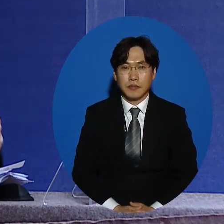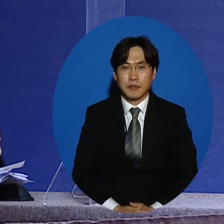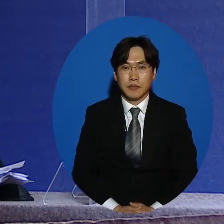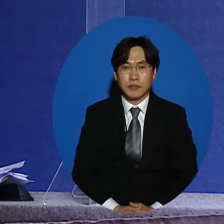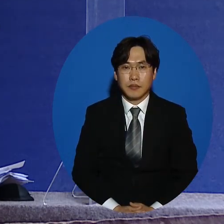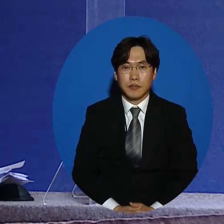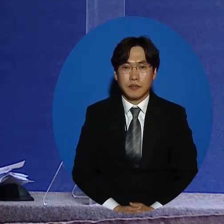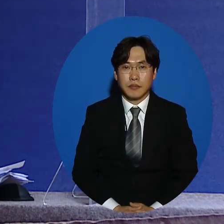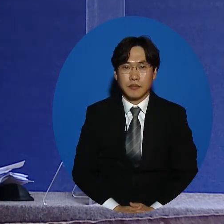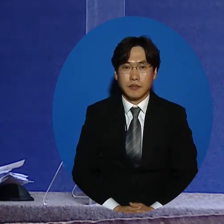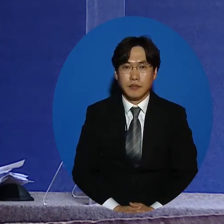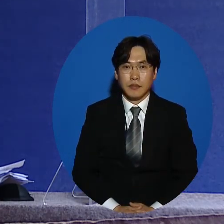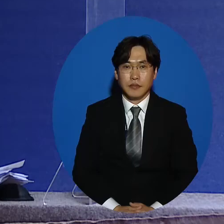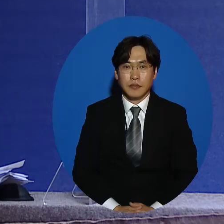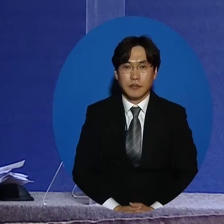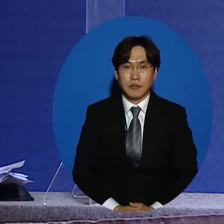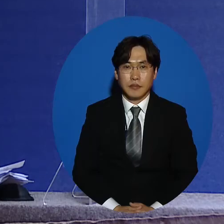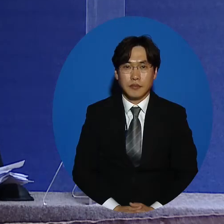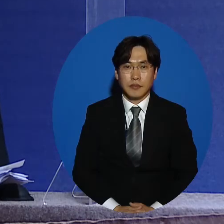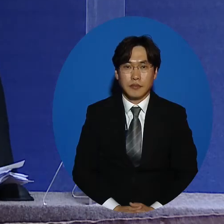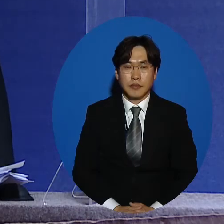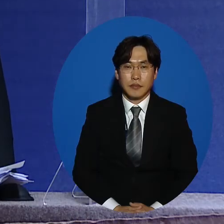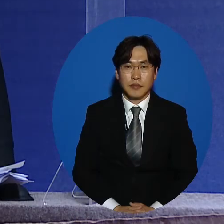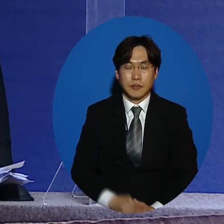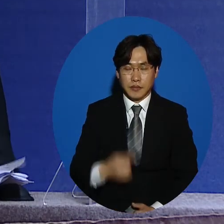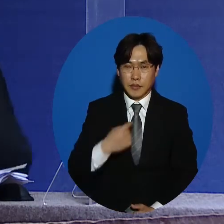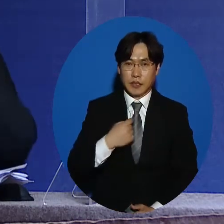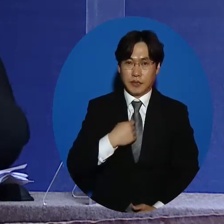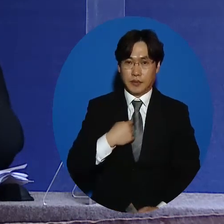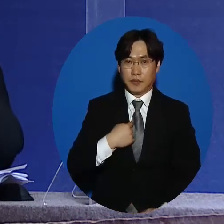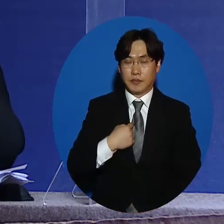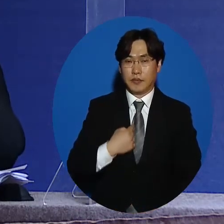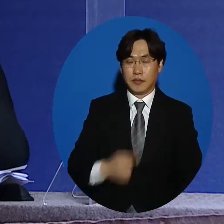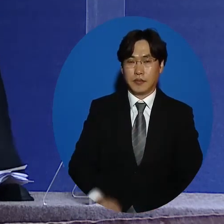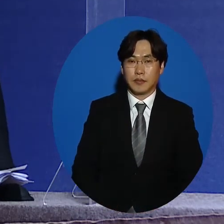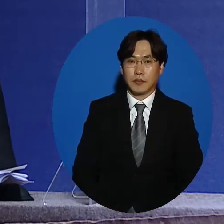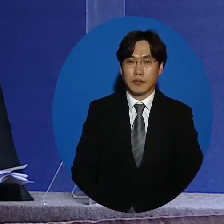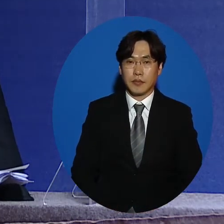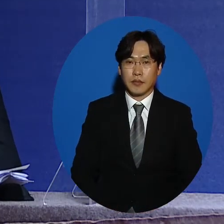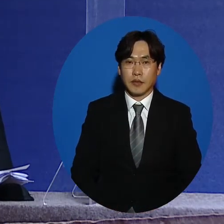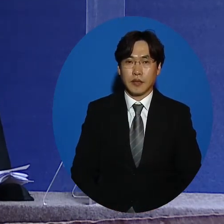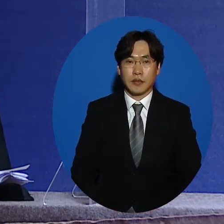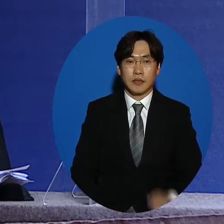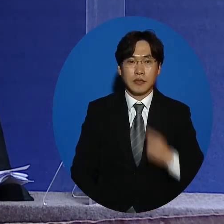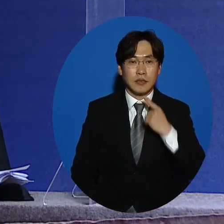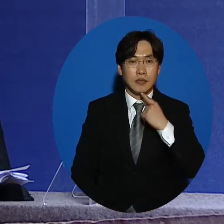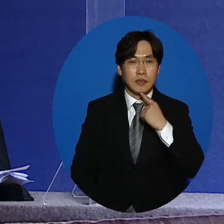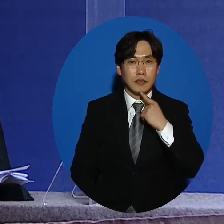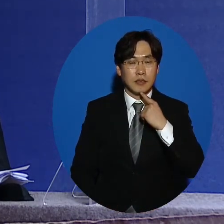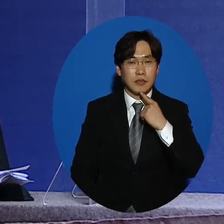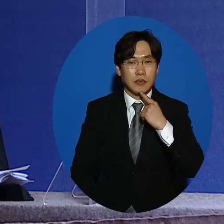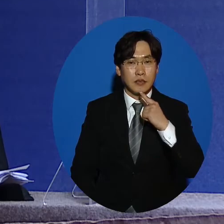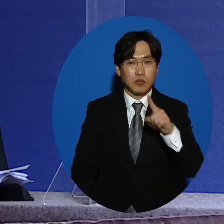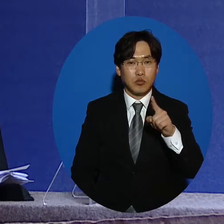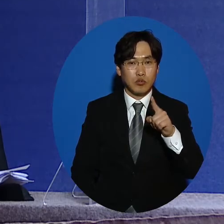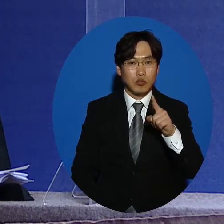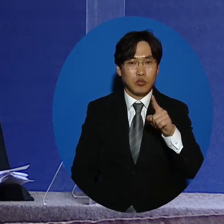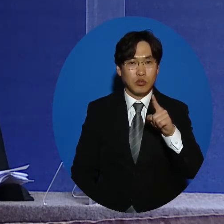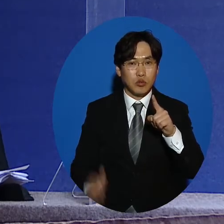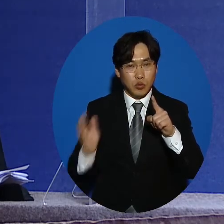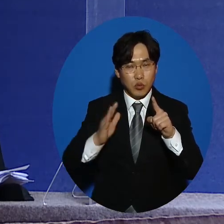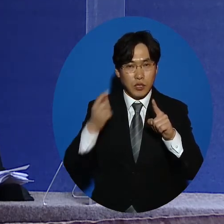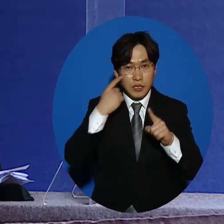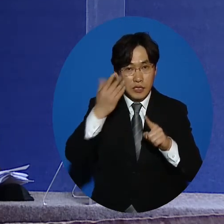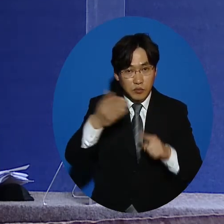또 하고 우리 그 제가 우리 그 1분 동안 우리 김도영 교수님께 또 하나 제가